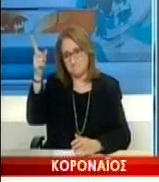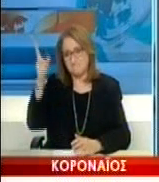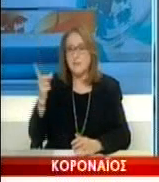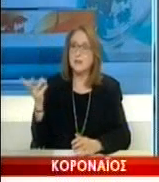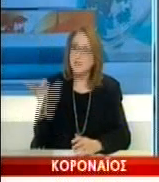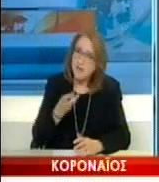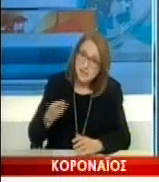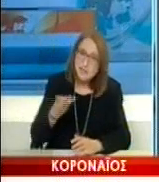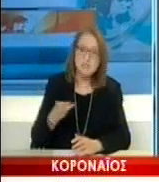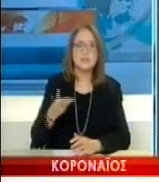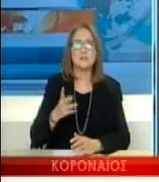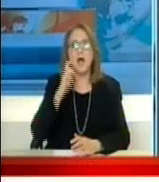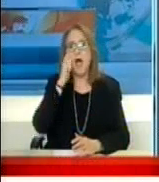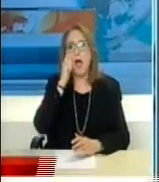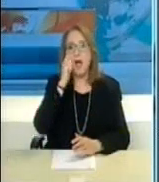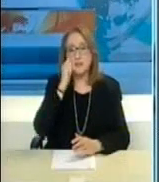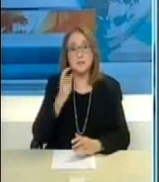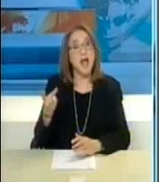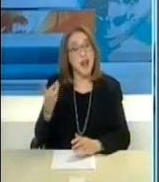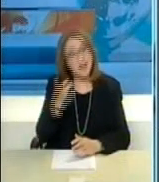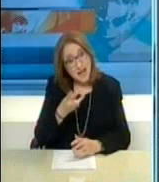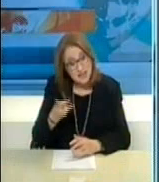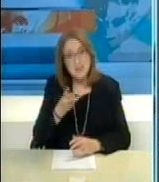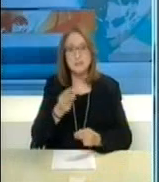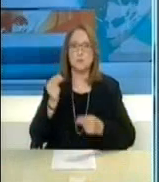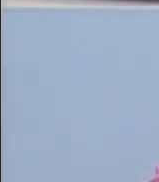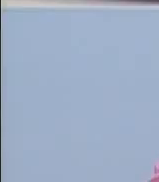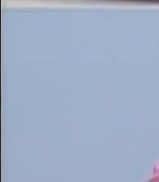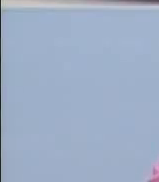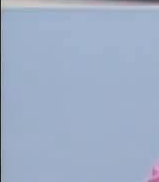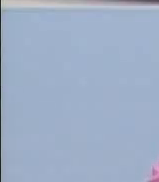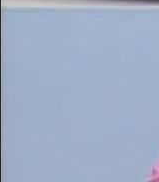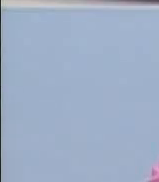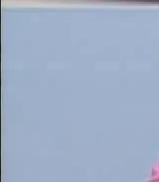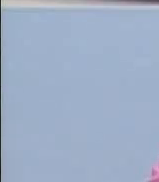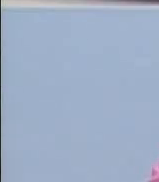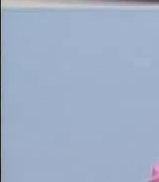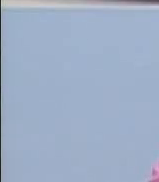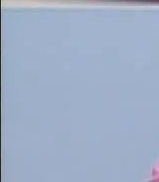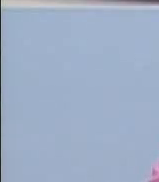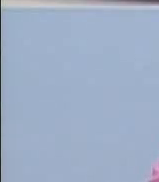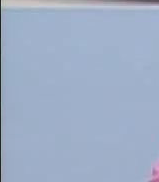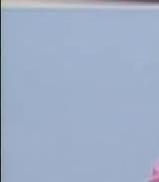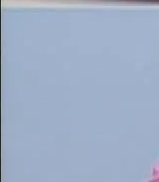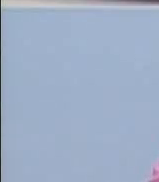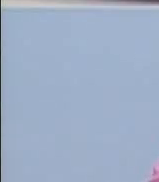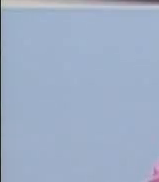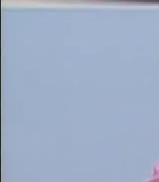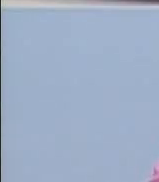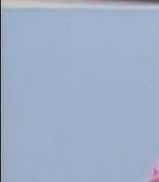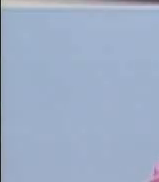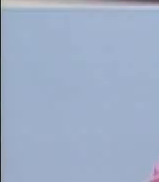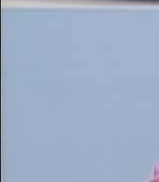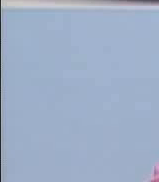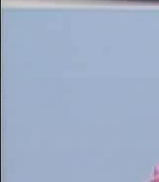τους άντρες με σοβαρά υποκείμενα νοσήματα. Μόνο οι μόνιμοι κάτοικοι θα μπορούν να ταξιδεύουν πλέον στα